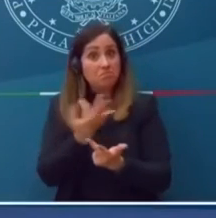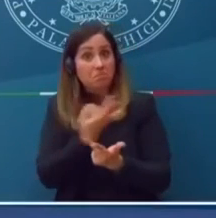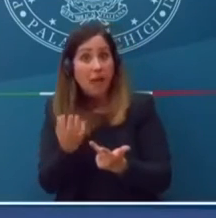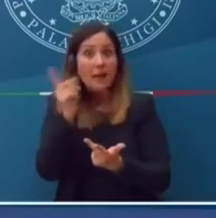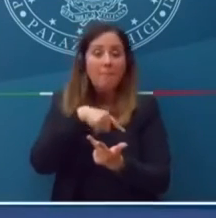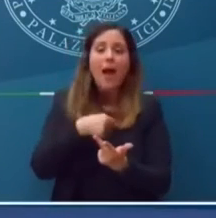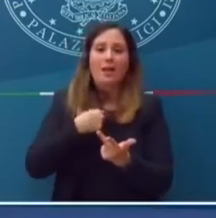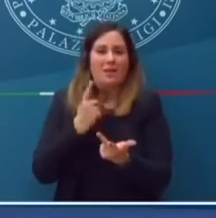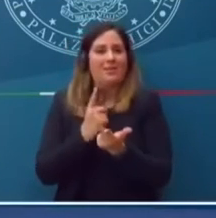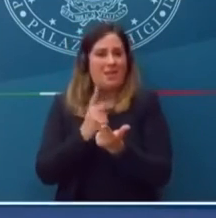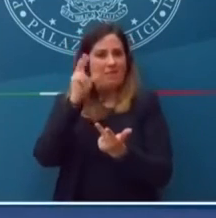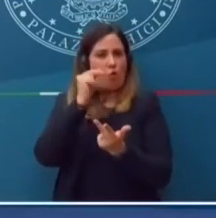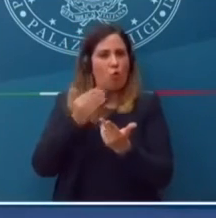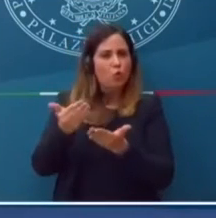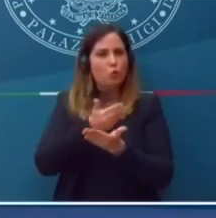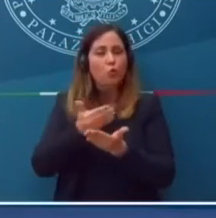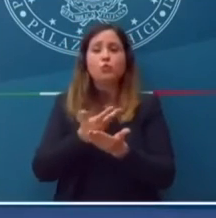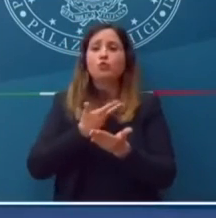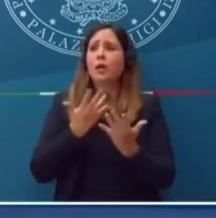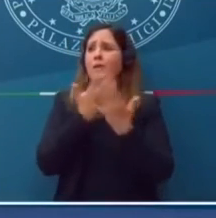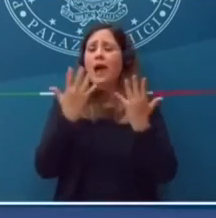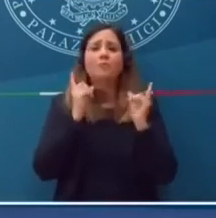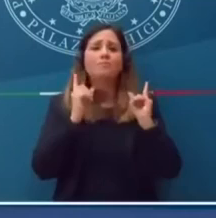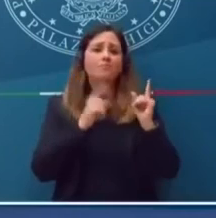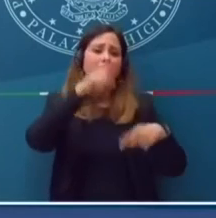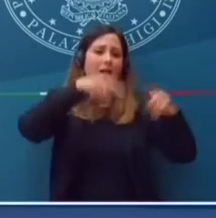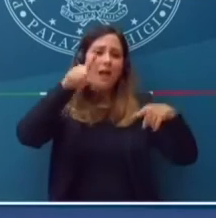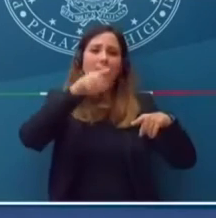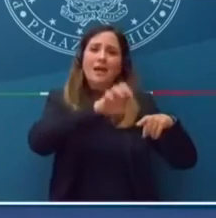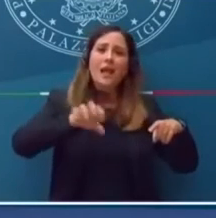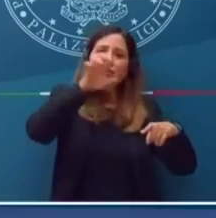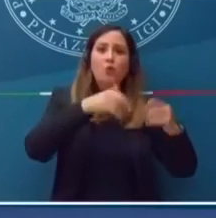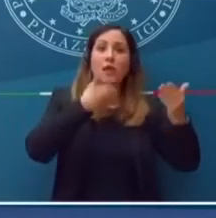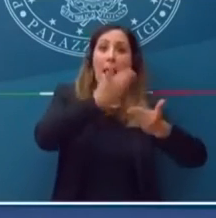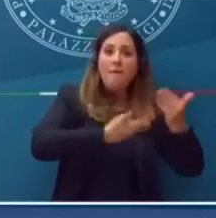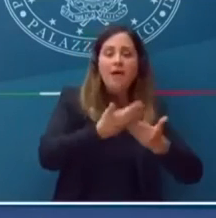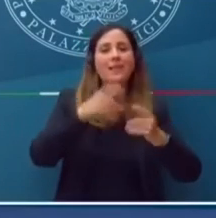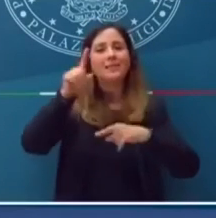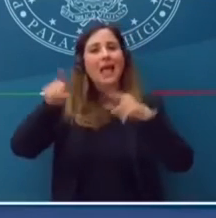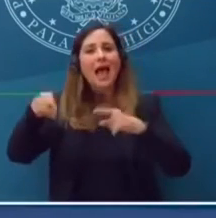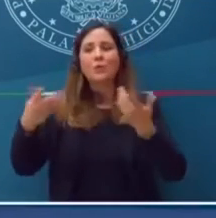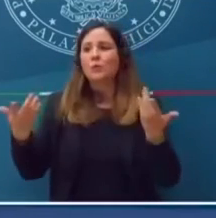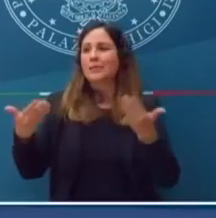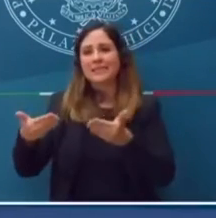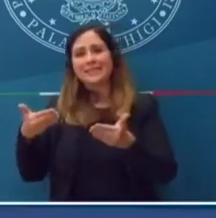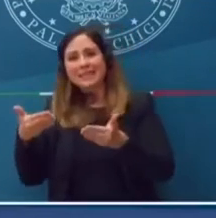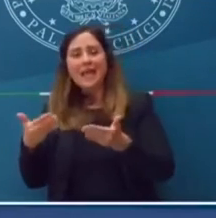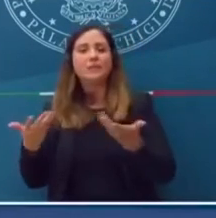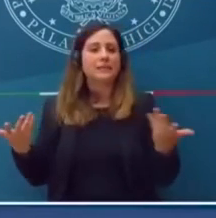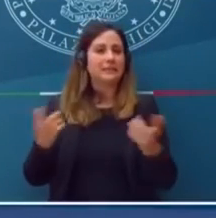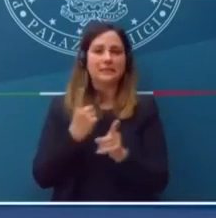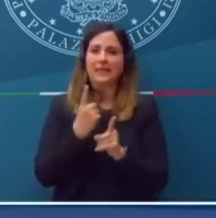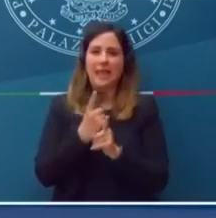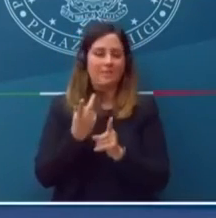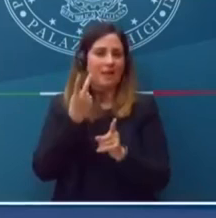che ci sono regioni che sono più avanzate nella campagna di vaccinazioni, ci sono molte diversità, tra l'altro diversità abbastanza insospettabili in un certo